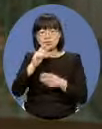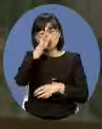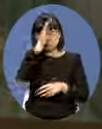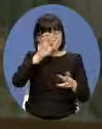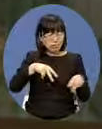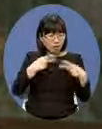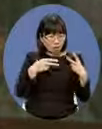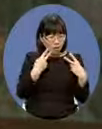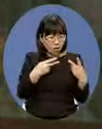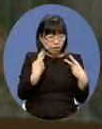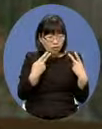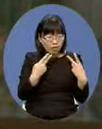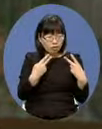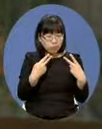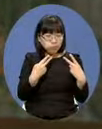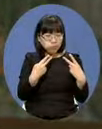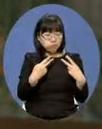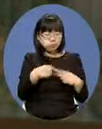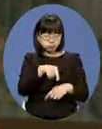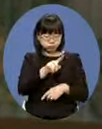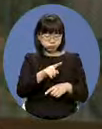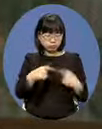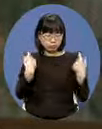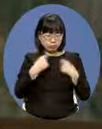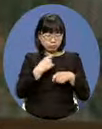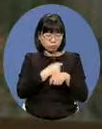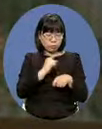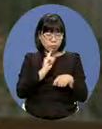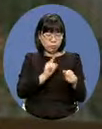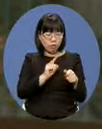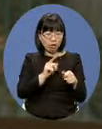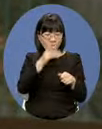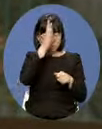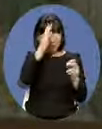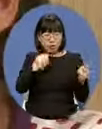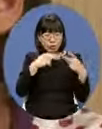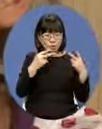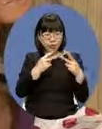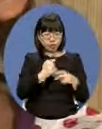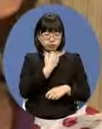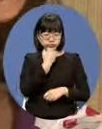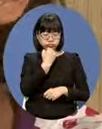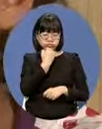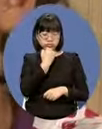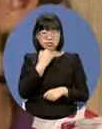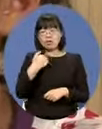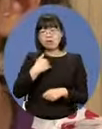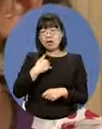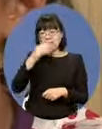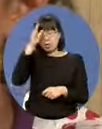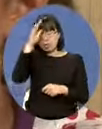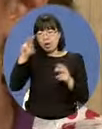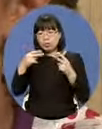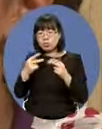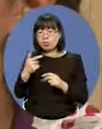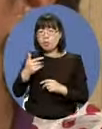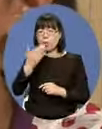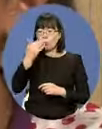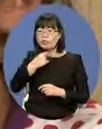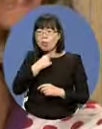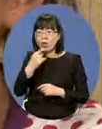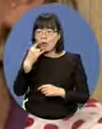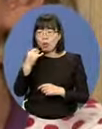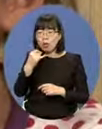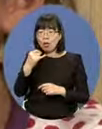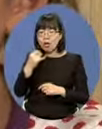라면? 아니, 얘가 옷 입으라니까 무슨 라면 타령이야? 라면이 너무 먹고 싶어. 엄마가